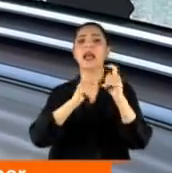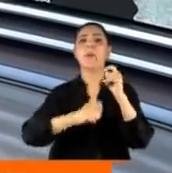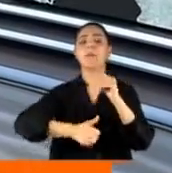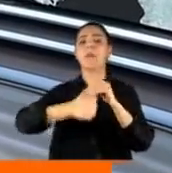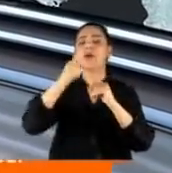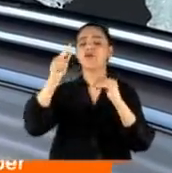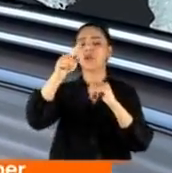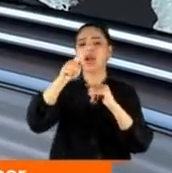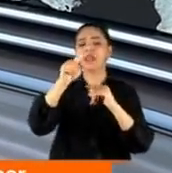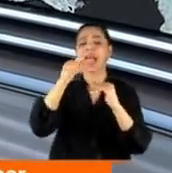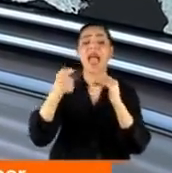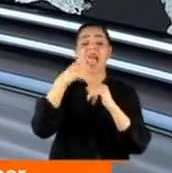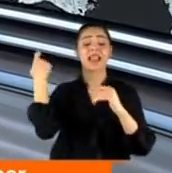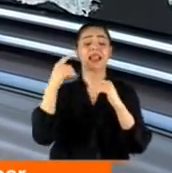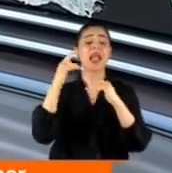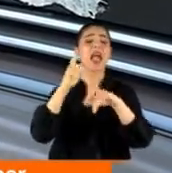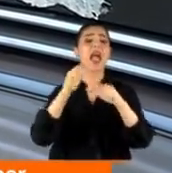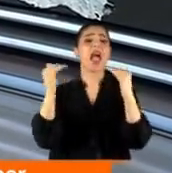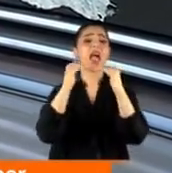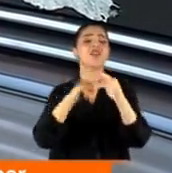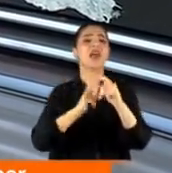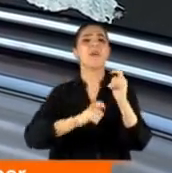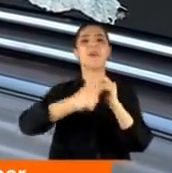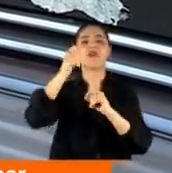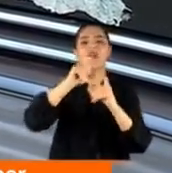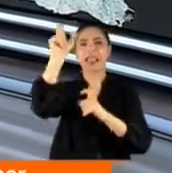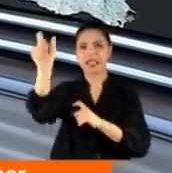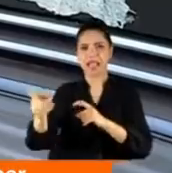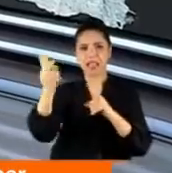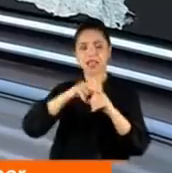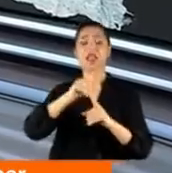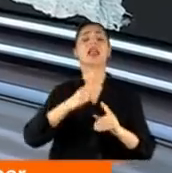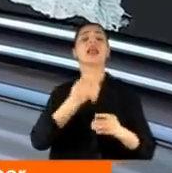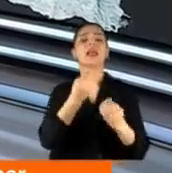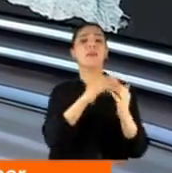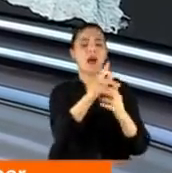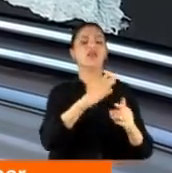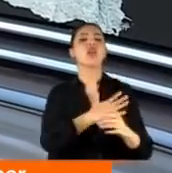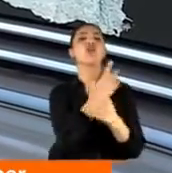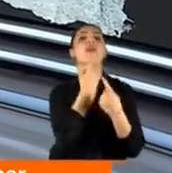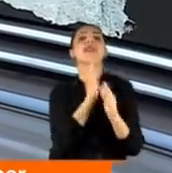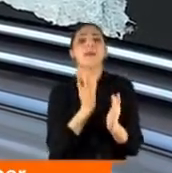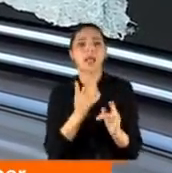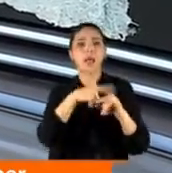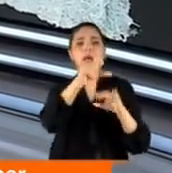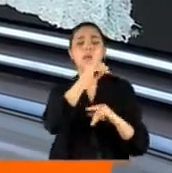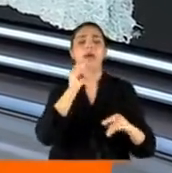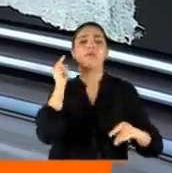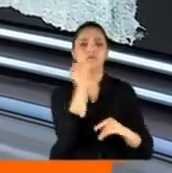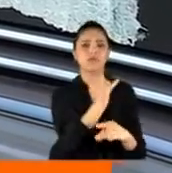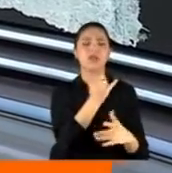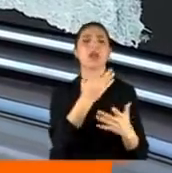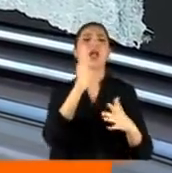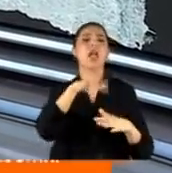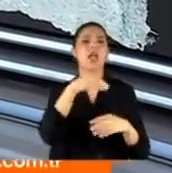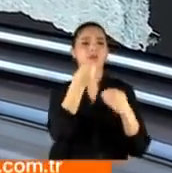tartışmaya. Hem de çok sert. Açık açık bir isim vermedi. Yani CHP ya da İYİ Parti demedi ama şunu dedi özetle. HDP'ye hakaret etmek, ayar